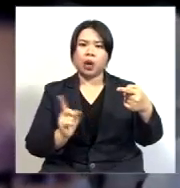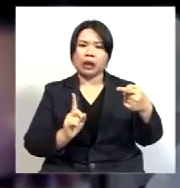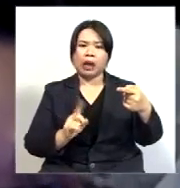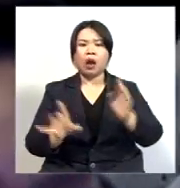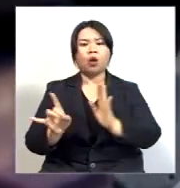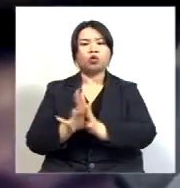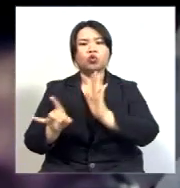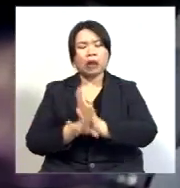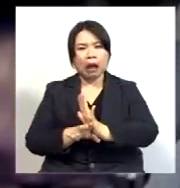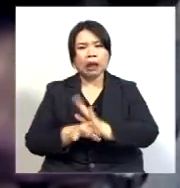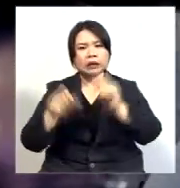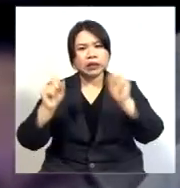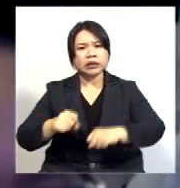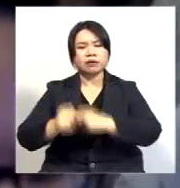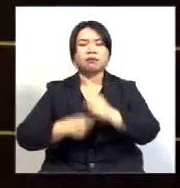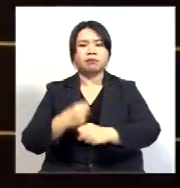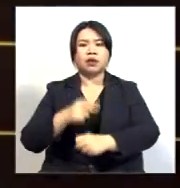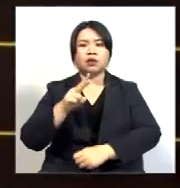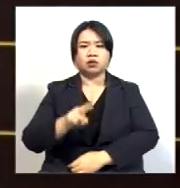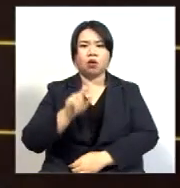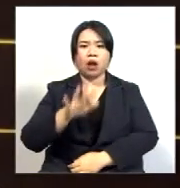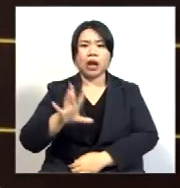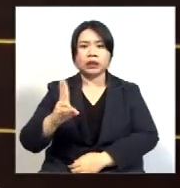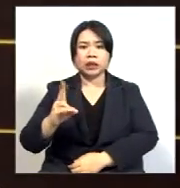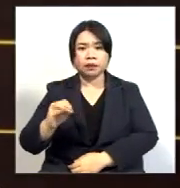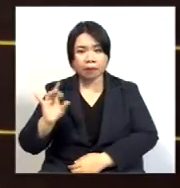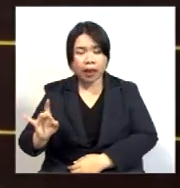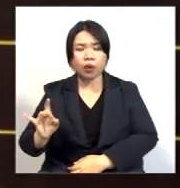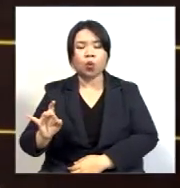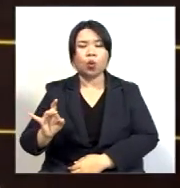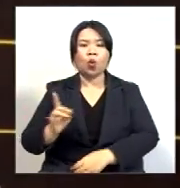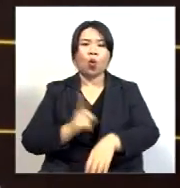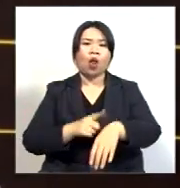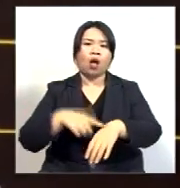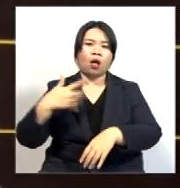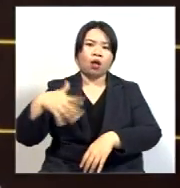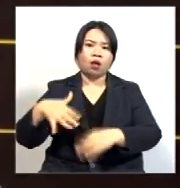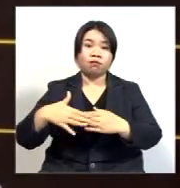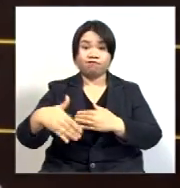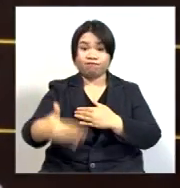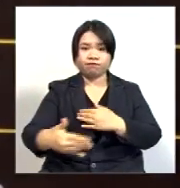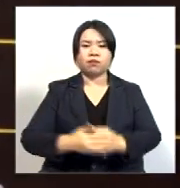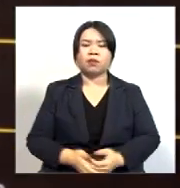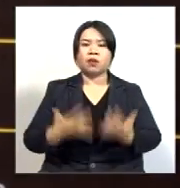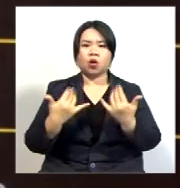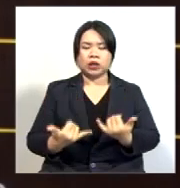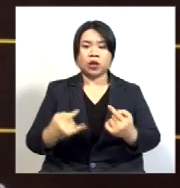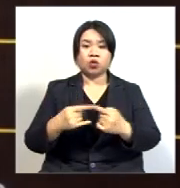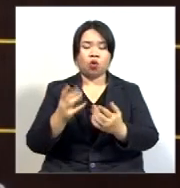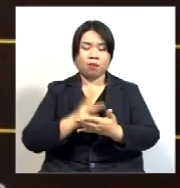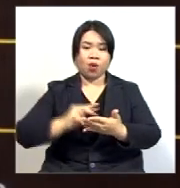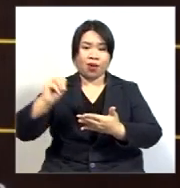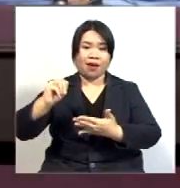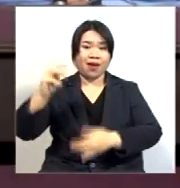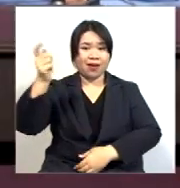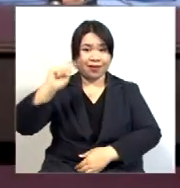คดีสุดท้ายจะไปตัดสินในช่วงปี2578ซึ่งถือว่ายาวนานมากและผลจากการศึกษาของมหาวิทยาลัยธร